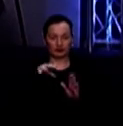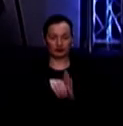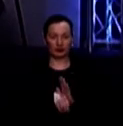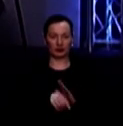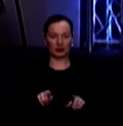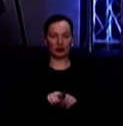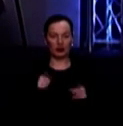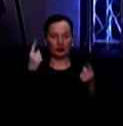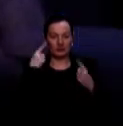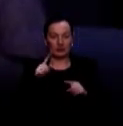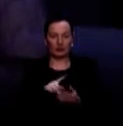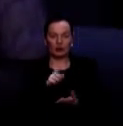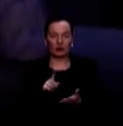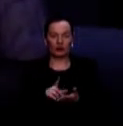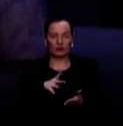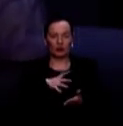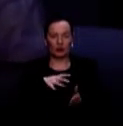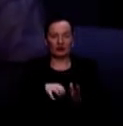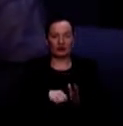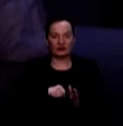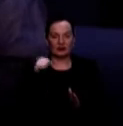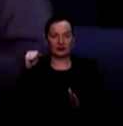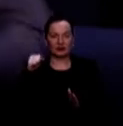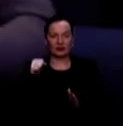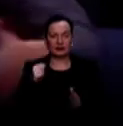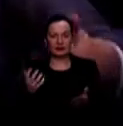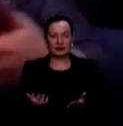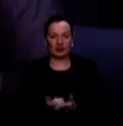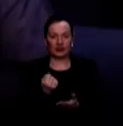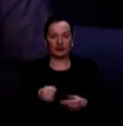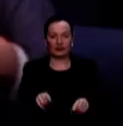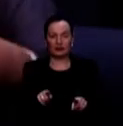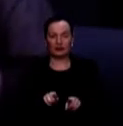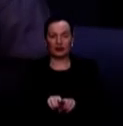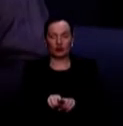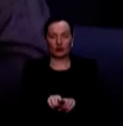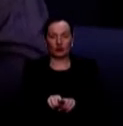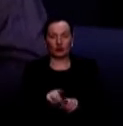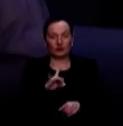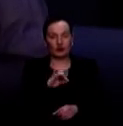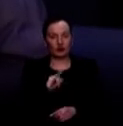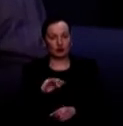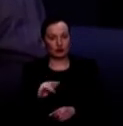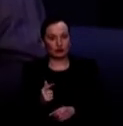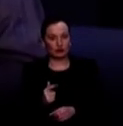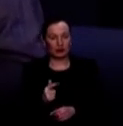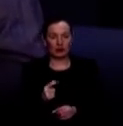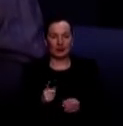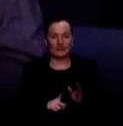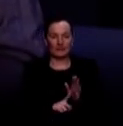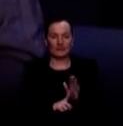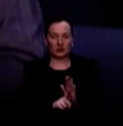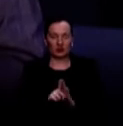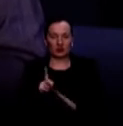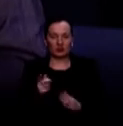мала витягти за якийсь такий, не знайти таку річ в області, яка б, починаючи з якої,